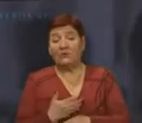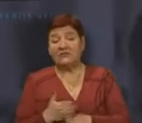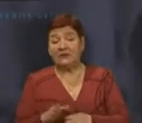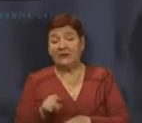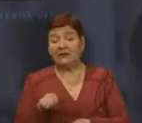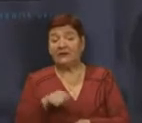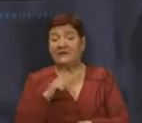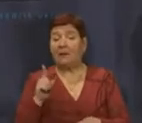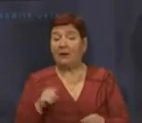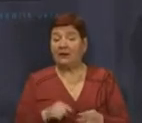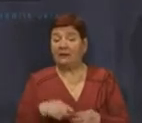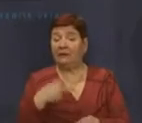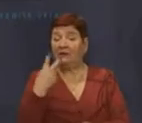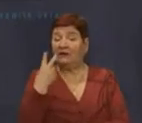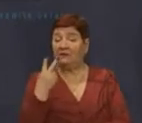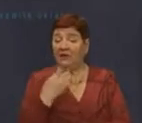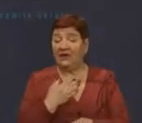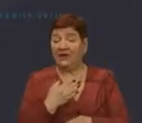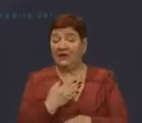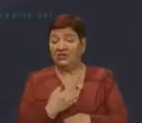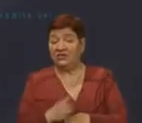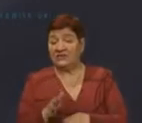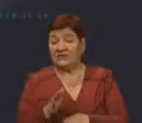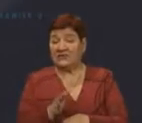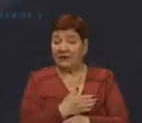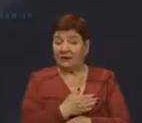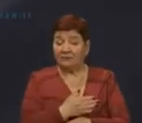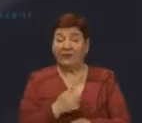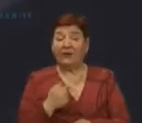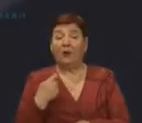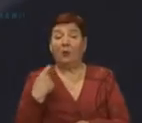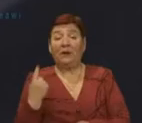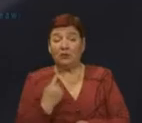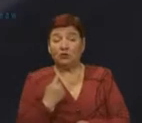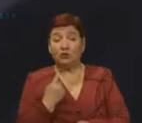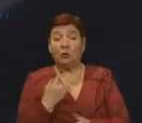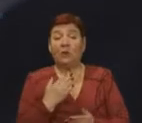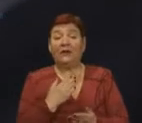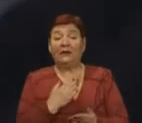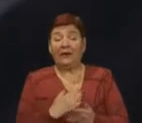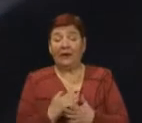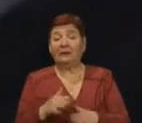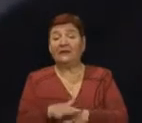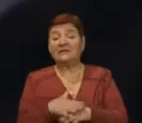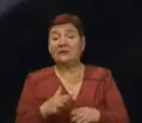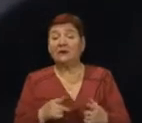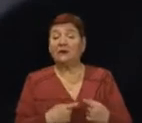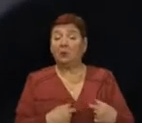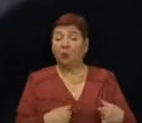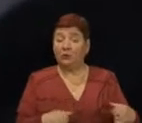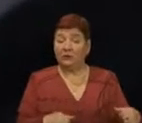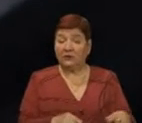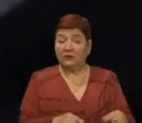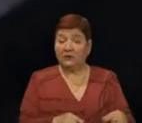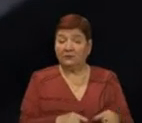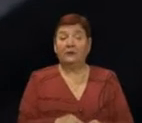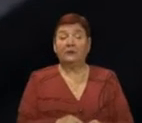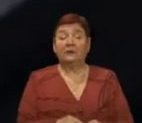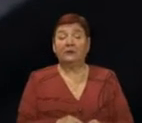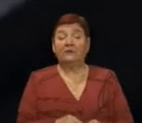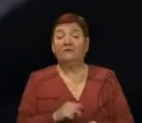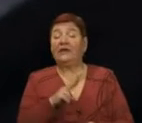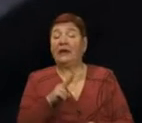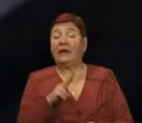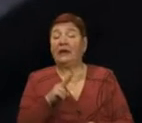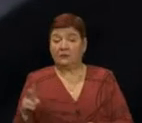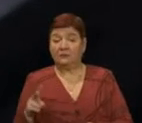розділити це питання на дві частини. Перший момент. Є населені пункти,